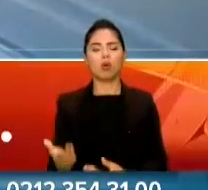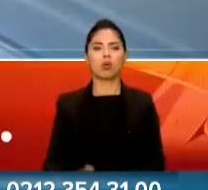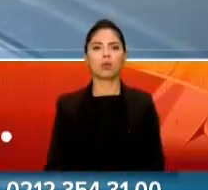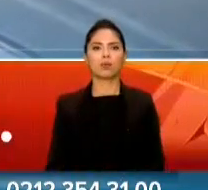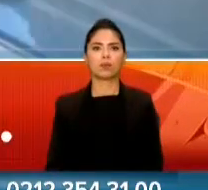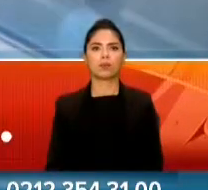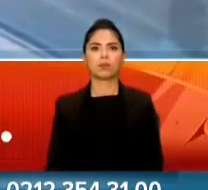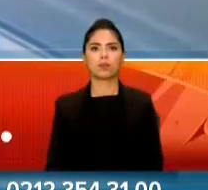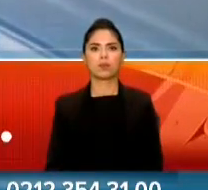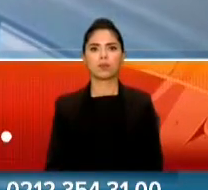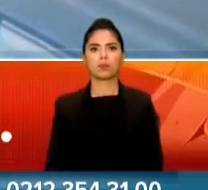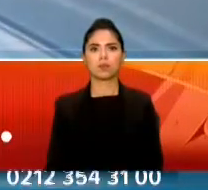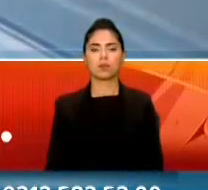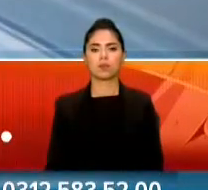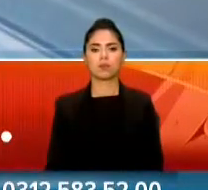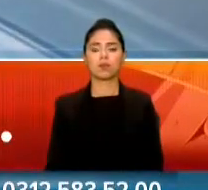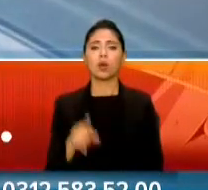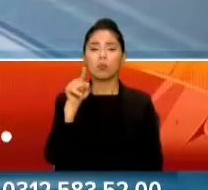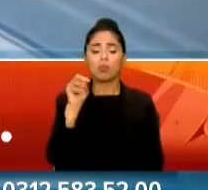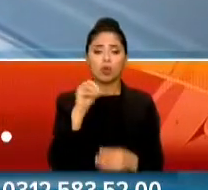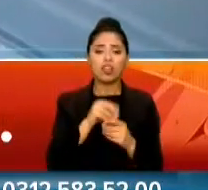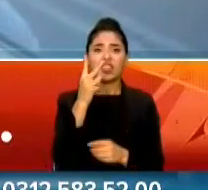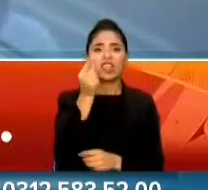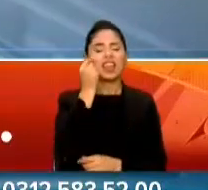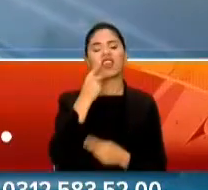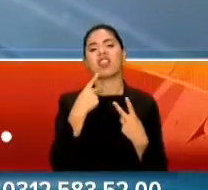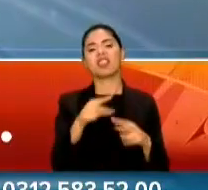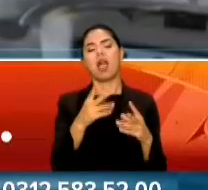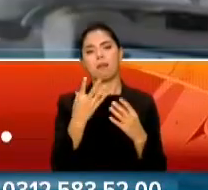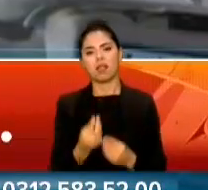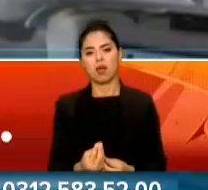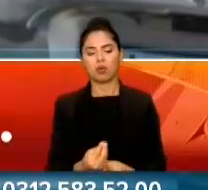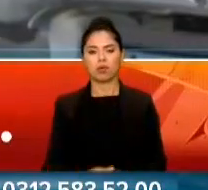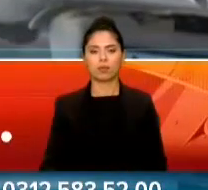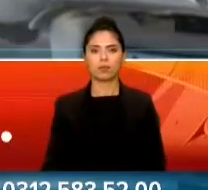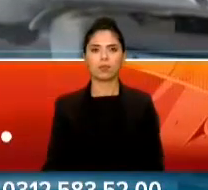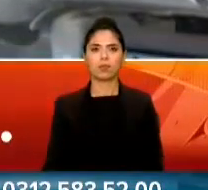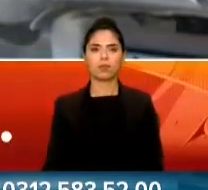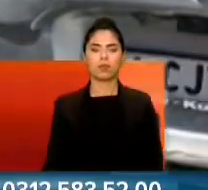Evet, diyor, diyor, almış diyor, bunun üzerine iki kişi serbest bırakıldı.